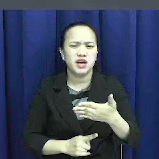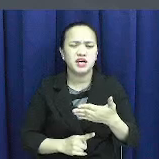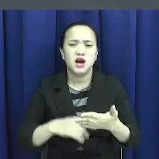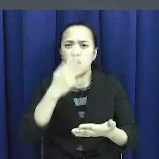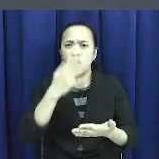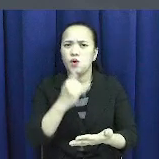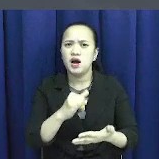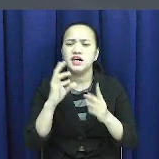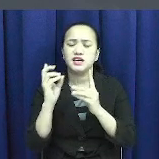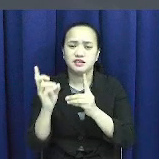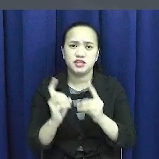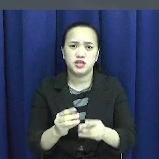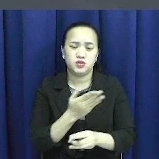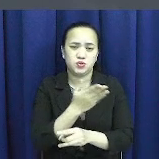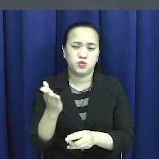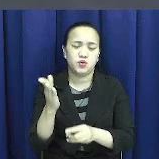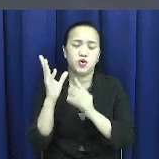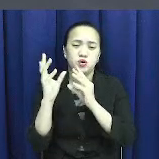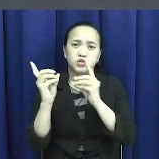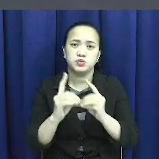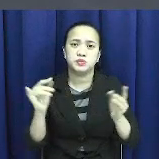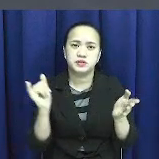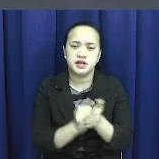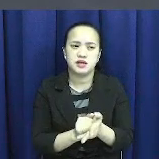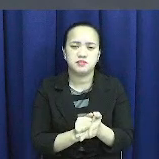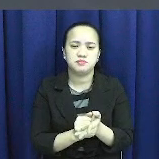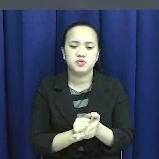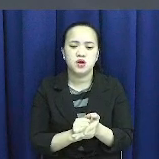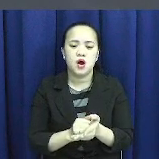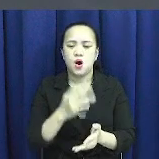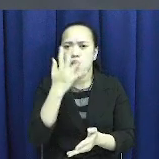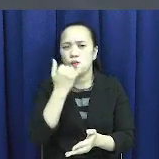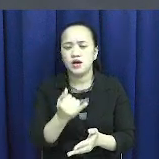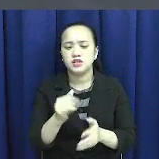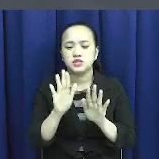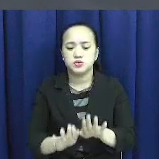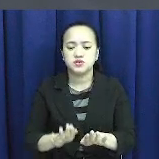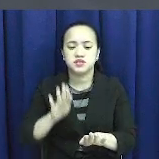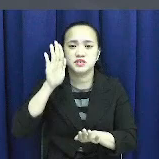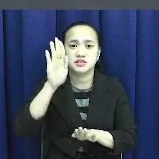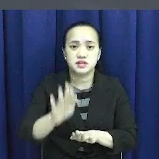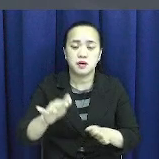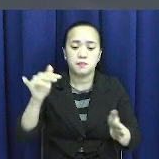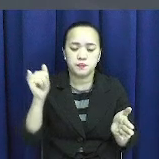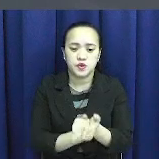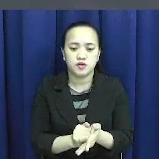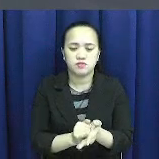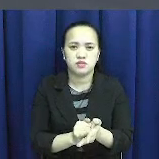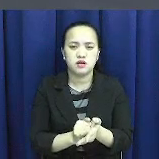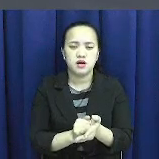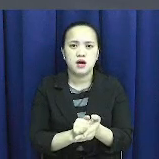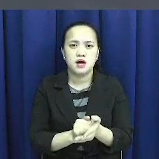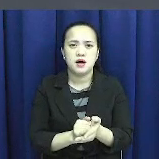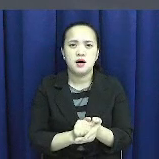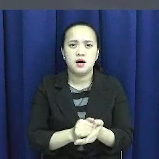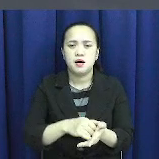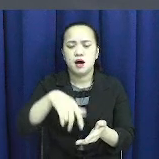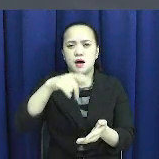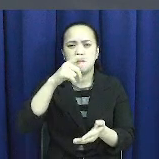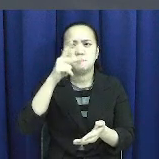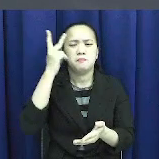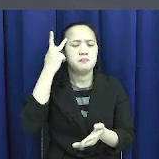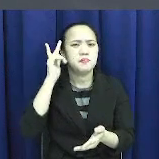mo tinatapakan niyang yung offering plate? Sabi ng bata, pastor, wala po akong pera. Wala